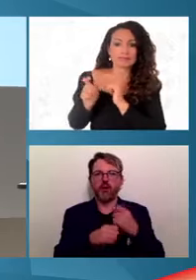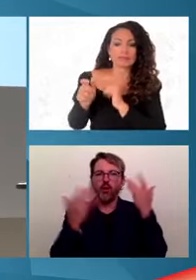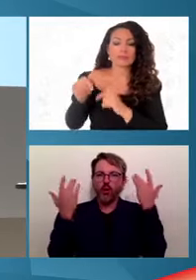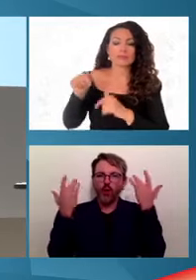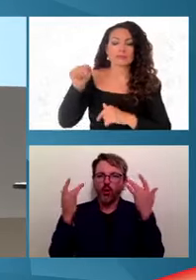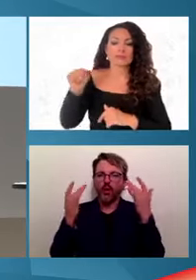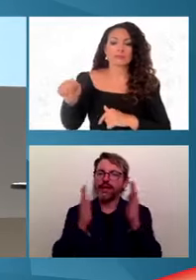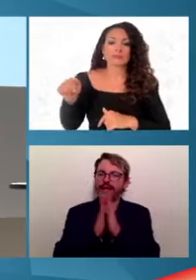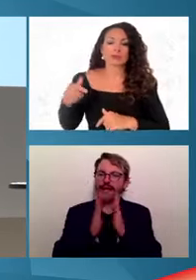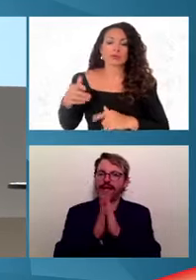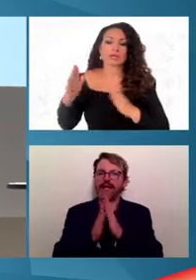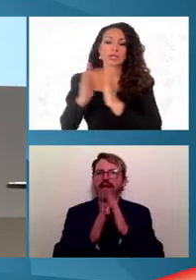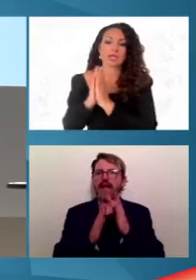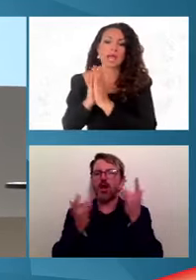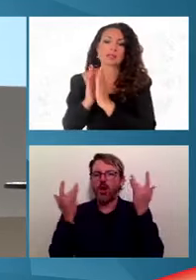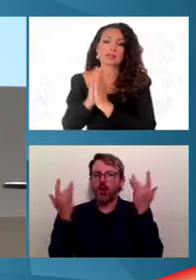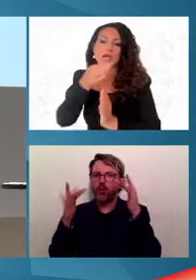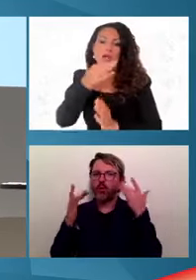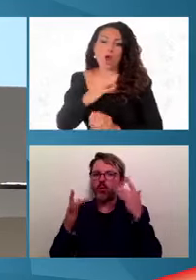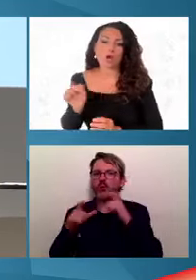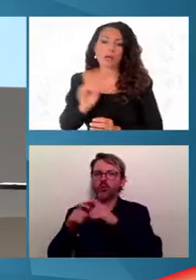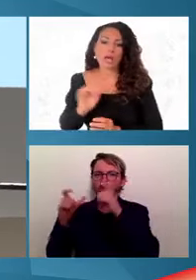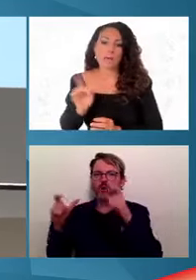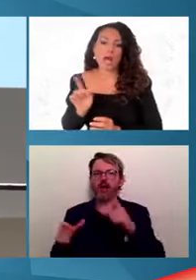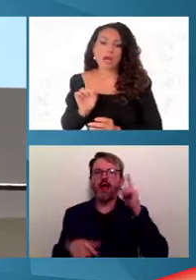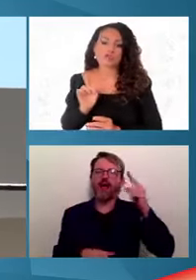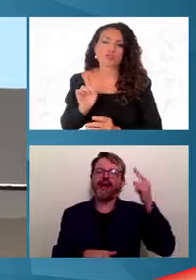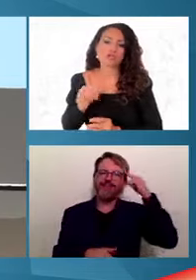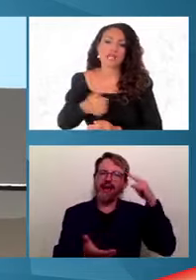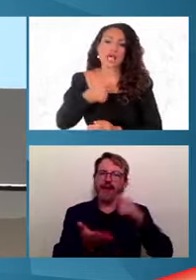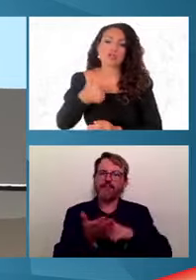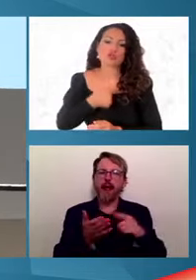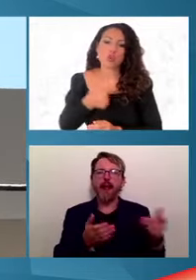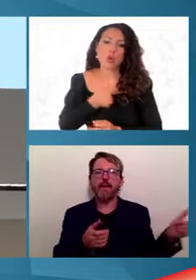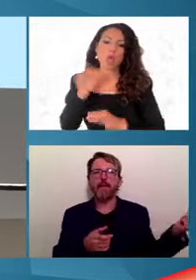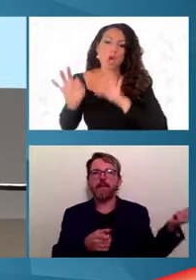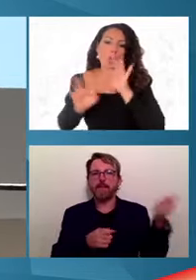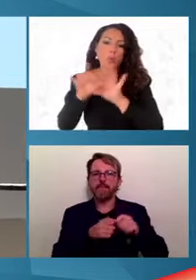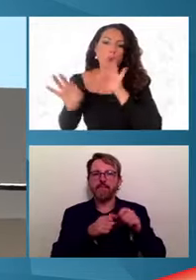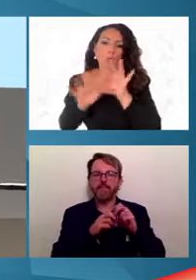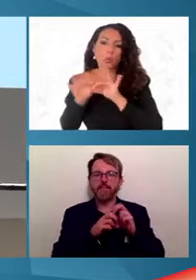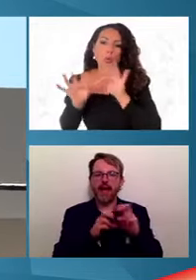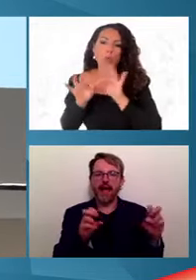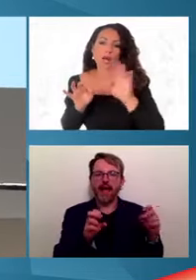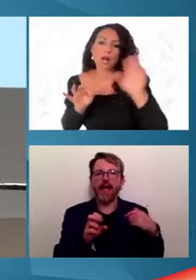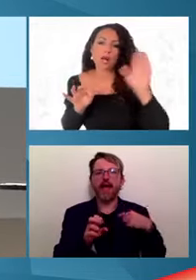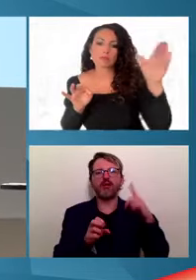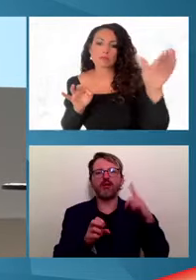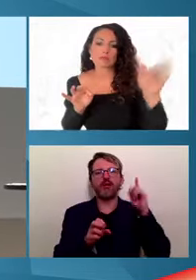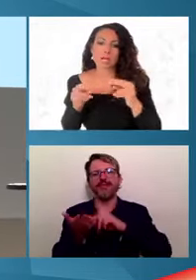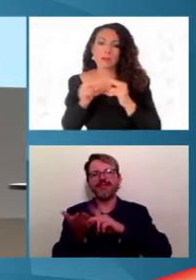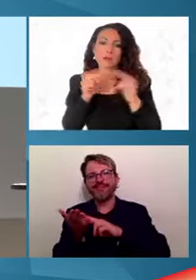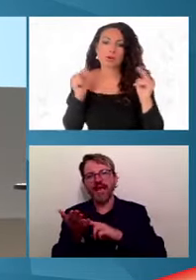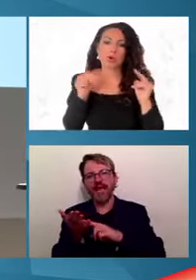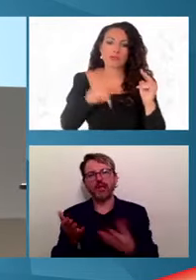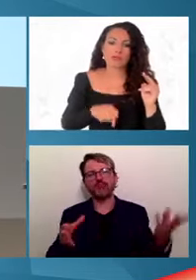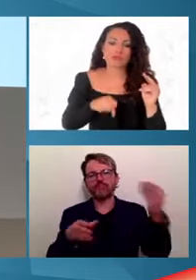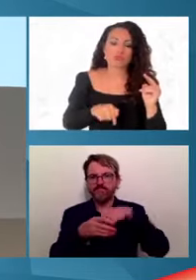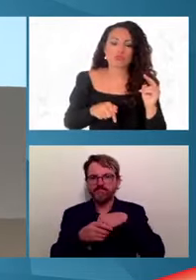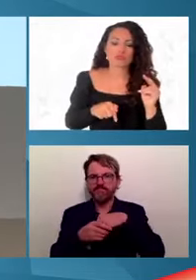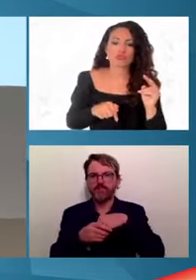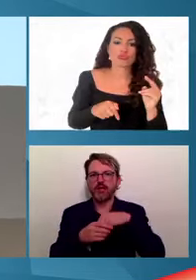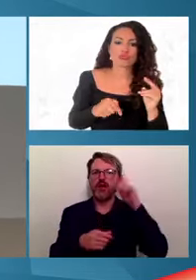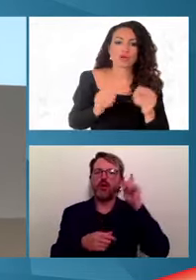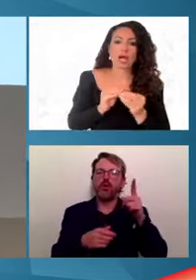mit hereingenommen, den Denkmalbeirat geschaffen, dann die Digitalisierung mit Einzug zu halten und natürlich auch die